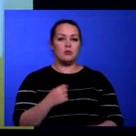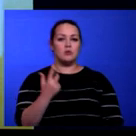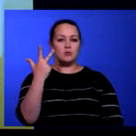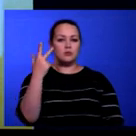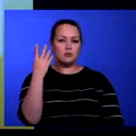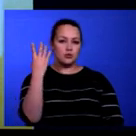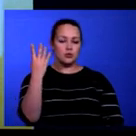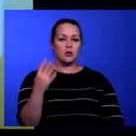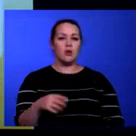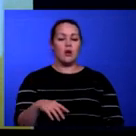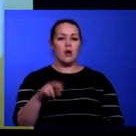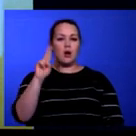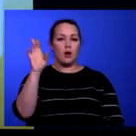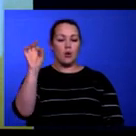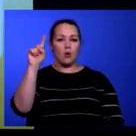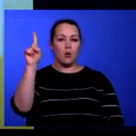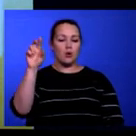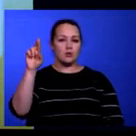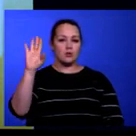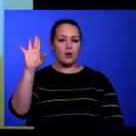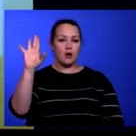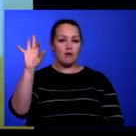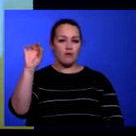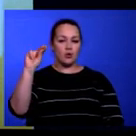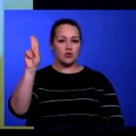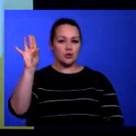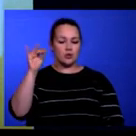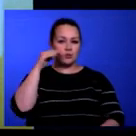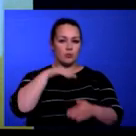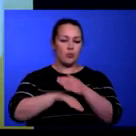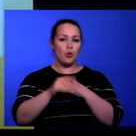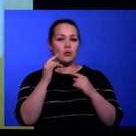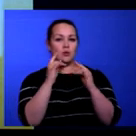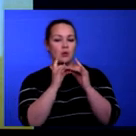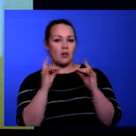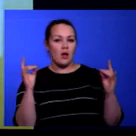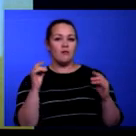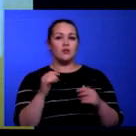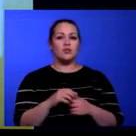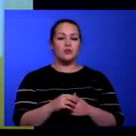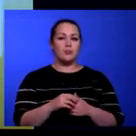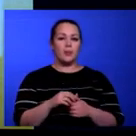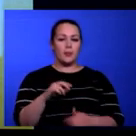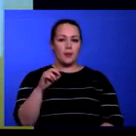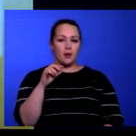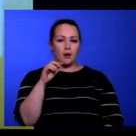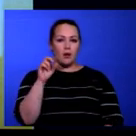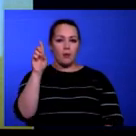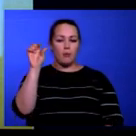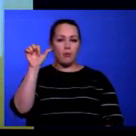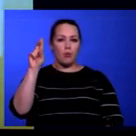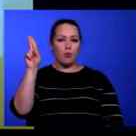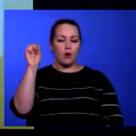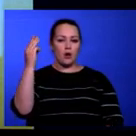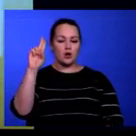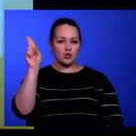а козявочки под лавочки а букашки под кровать не желают воевать